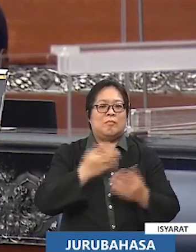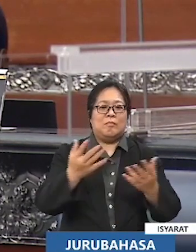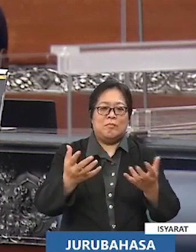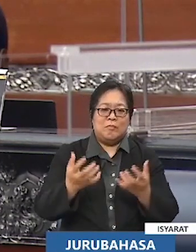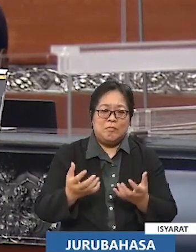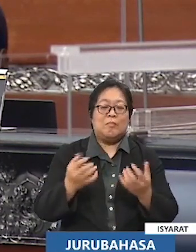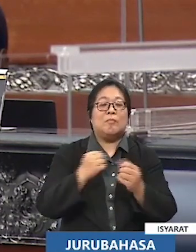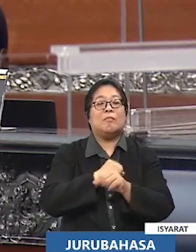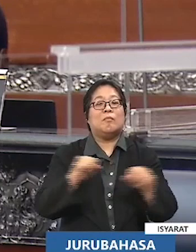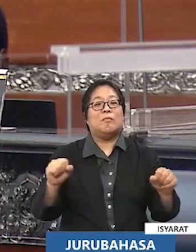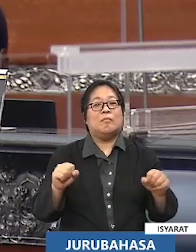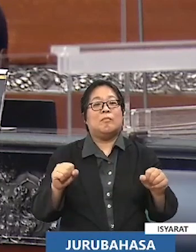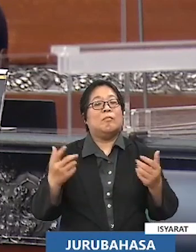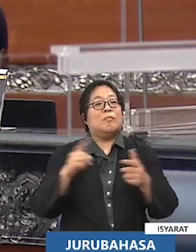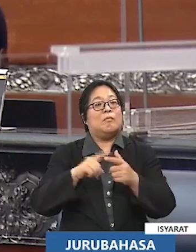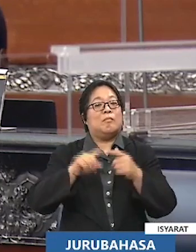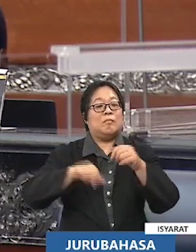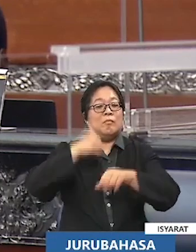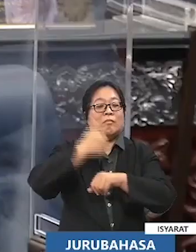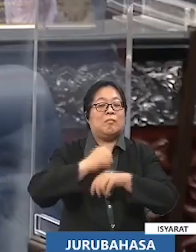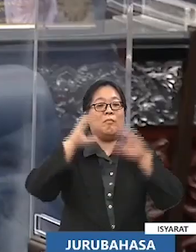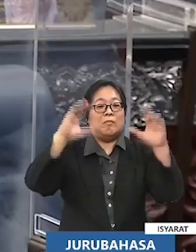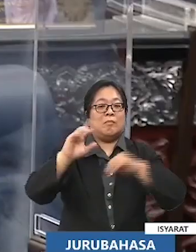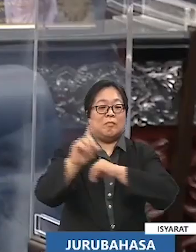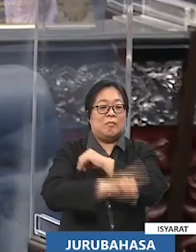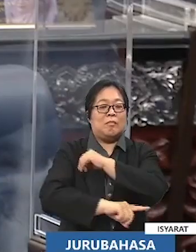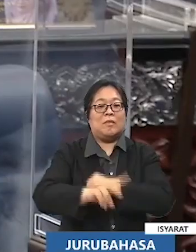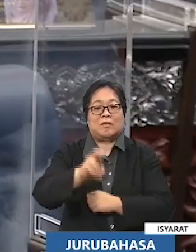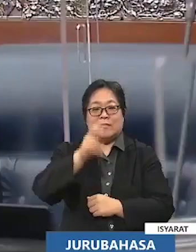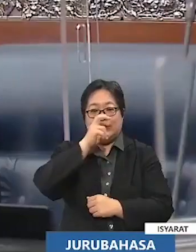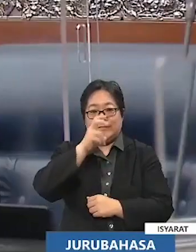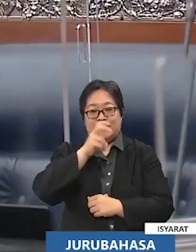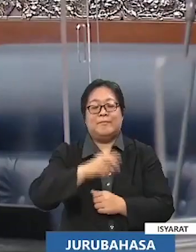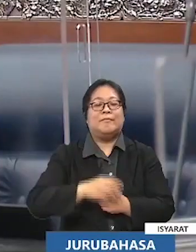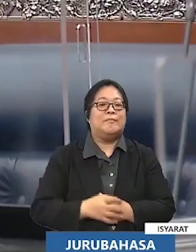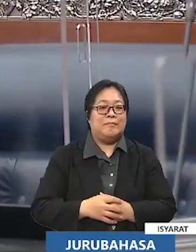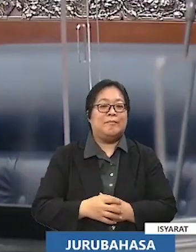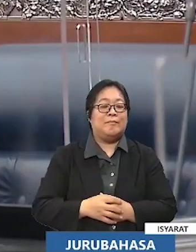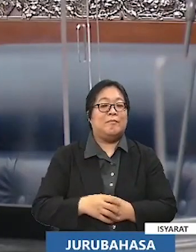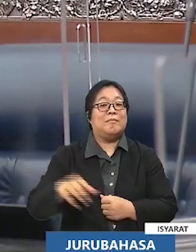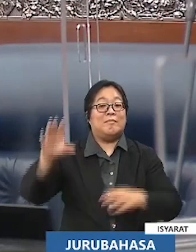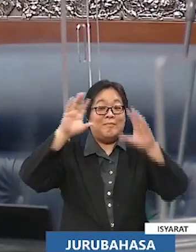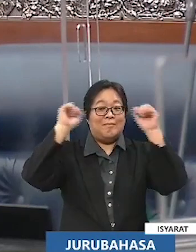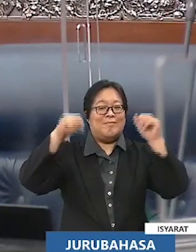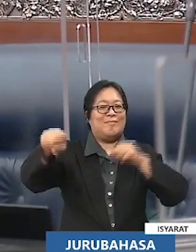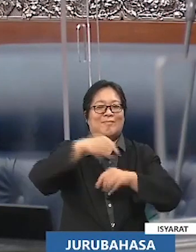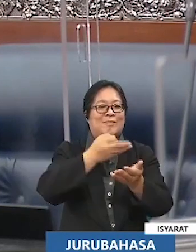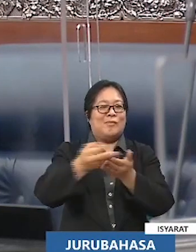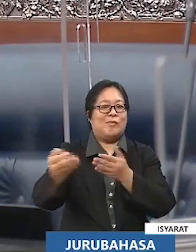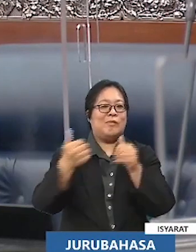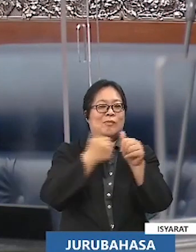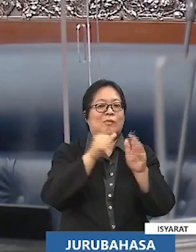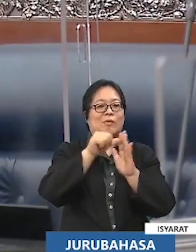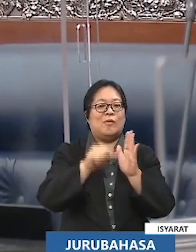untuk menyediakan ataupun mengadakan langkah penalti yang lebih ketat terhadap golongan majikan yang gagal mematuhi